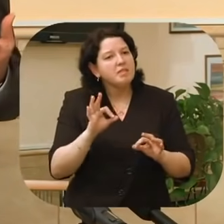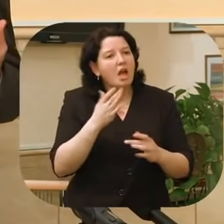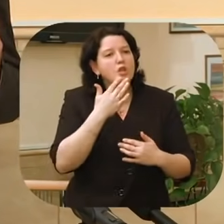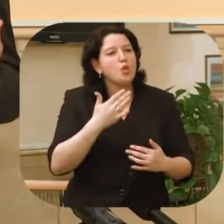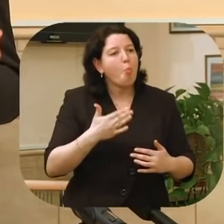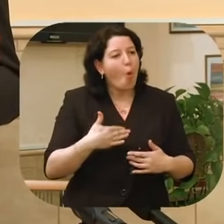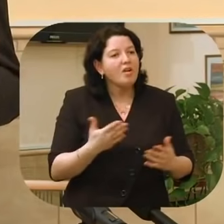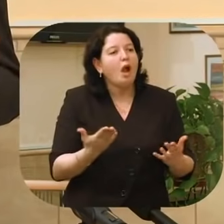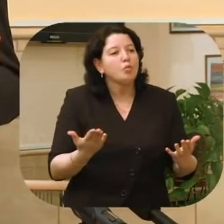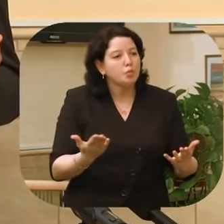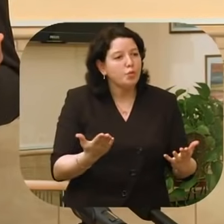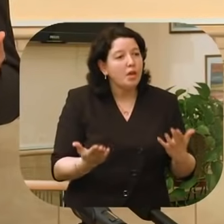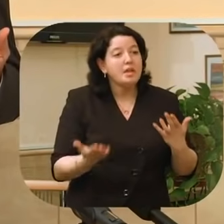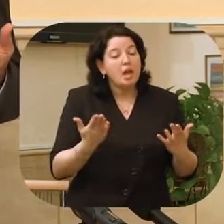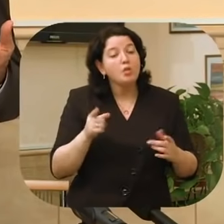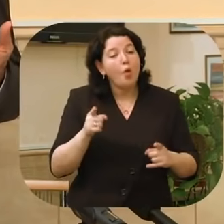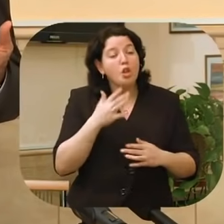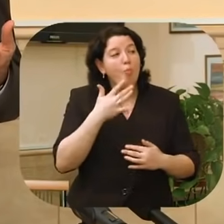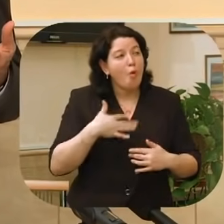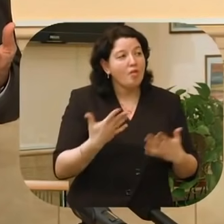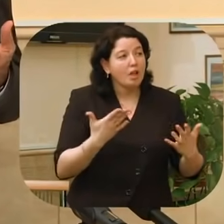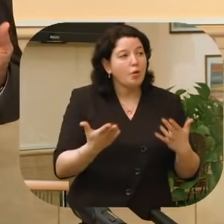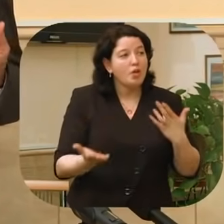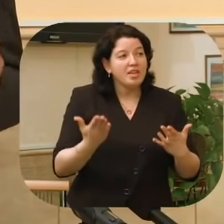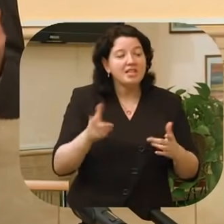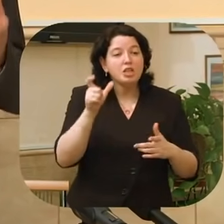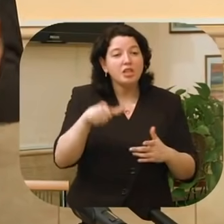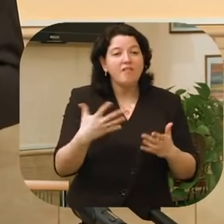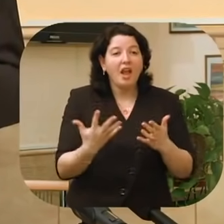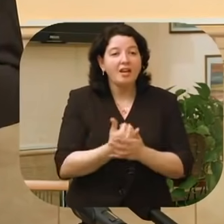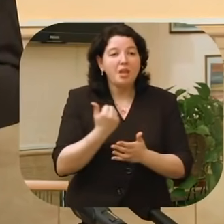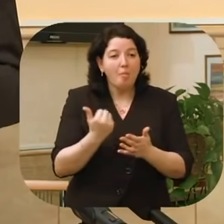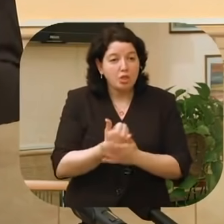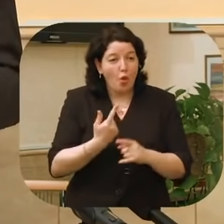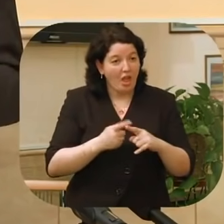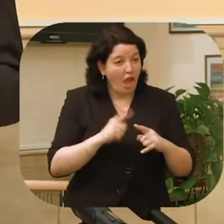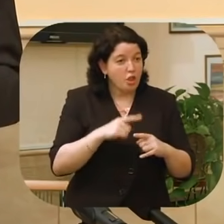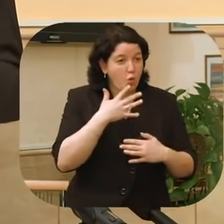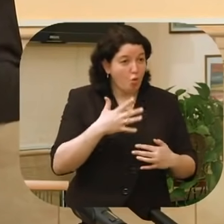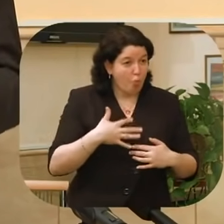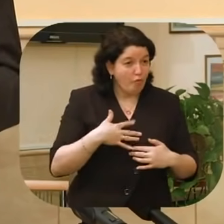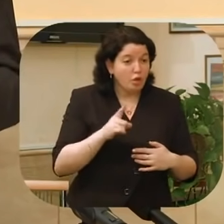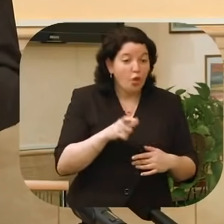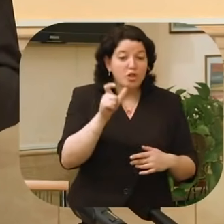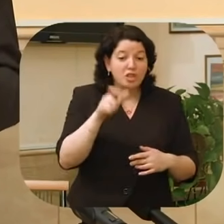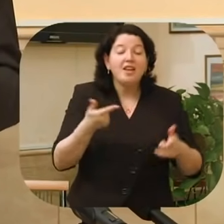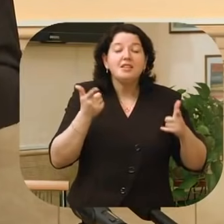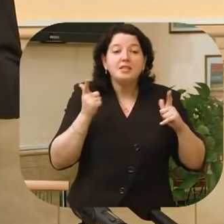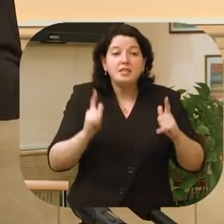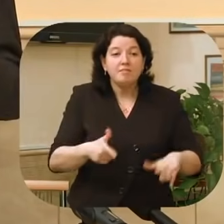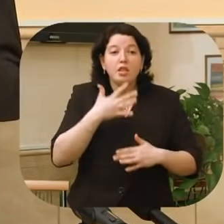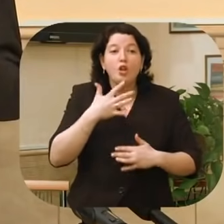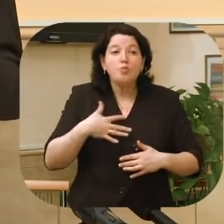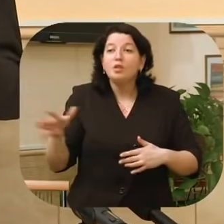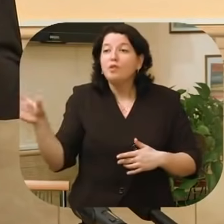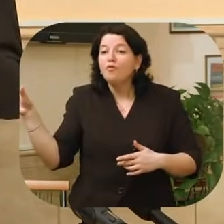если человек приобретет, то он действительно любит все, все и всех.